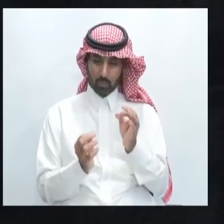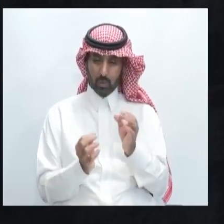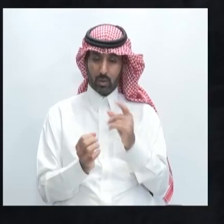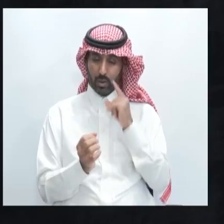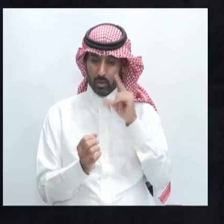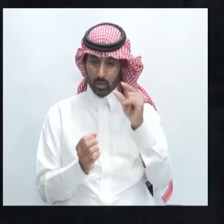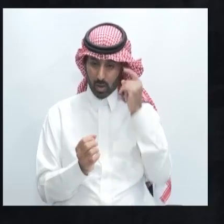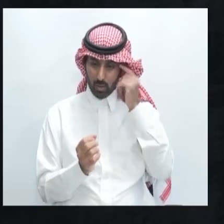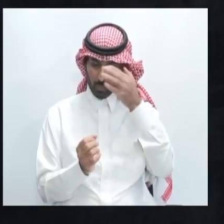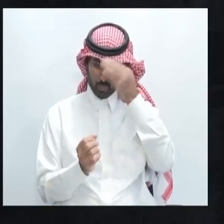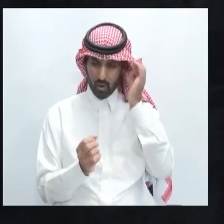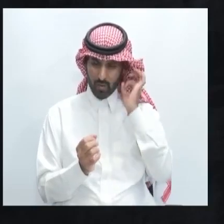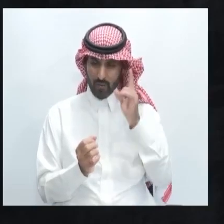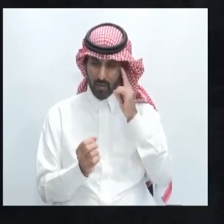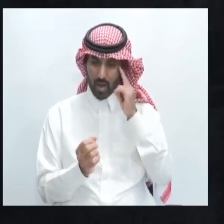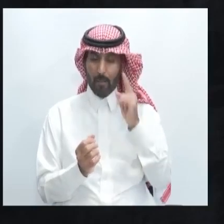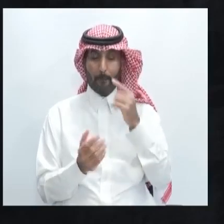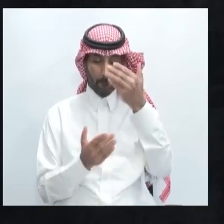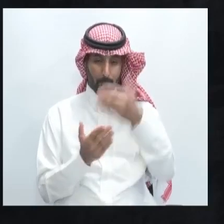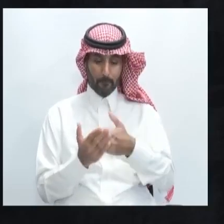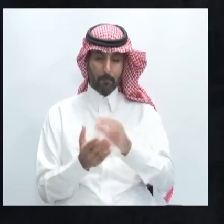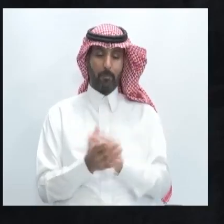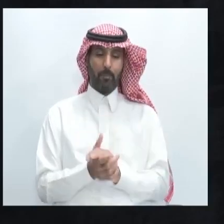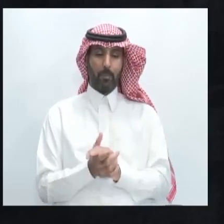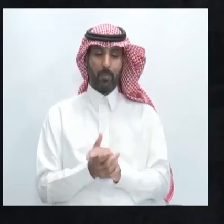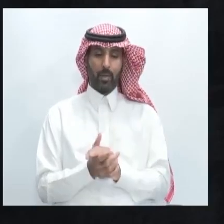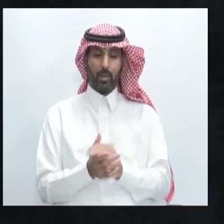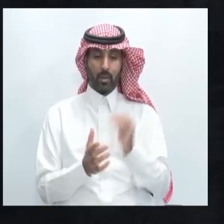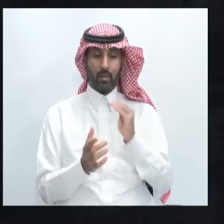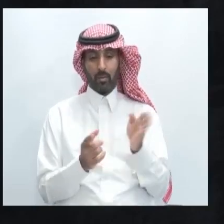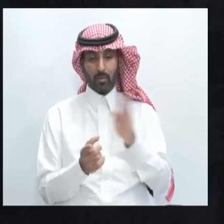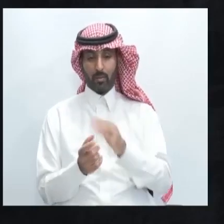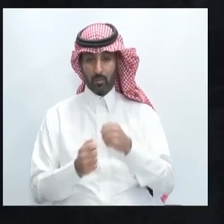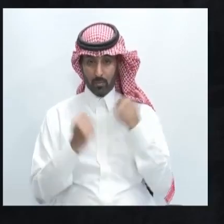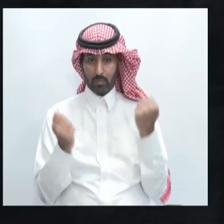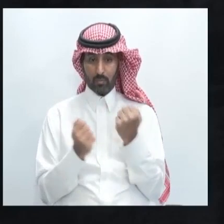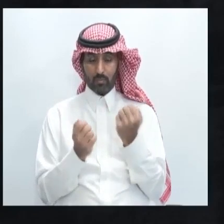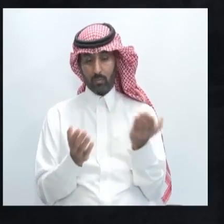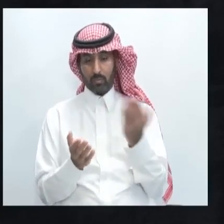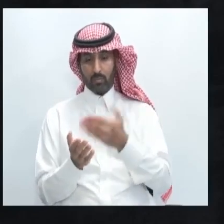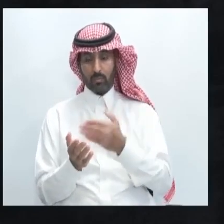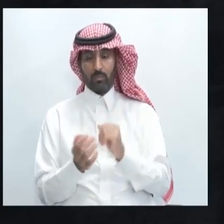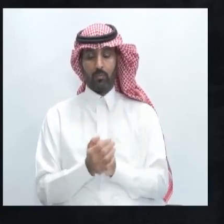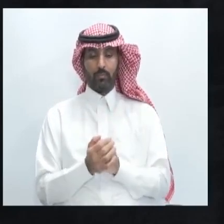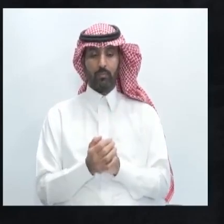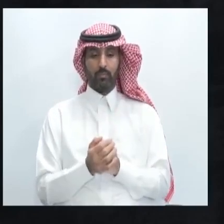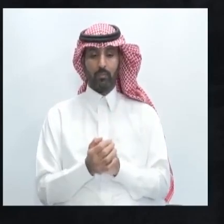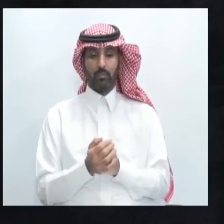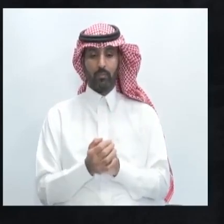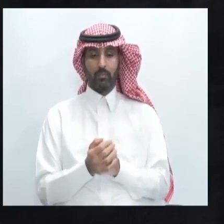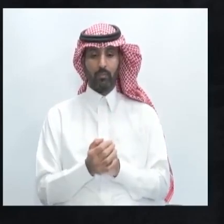لكي نستطيع ان نجيب عن التدريبات التي سنتكلم عنها